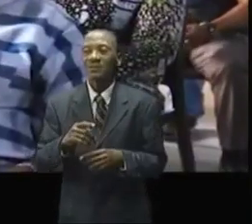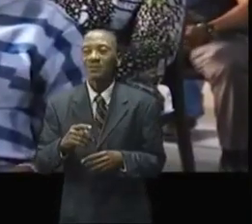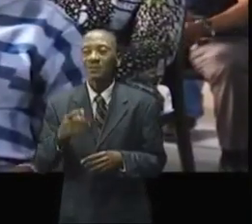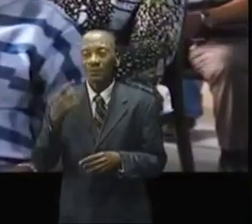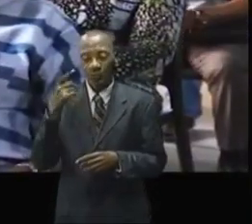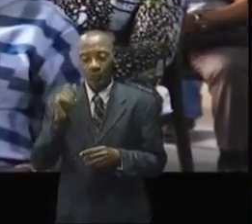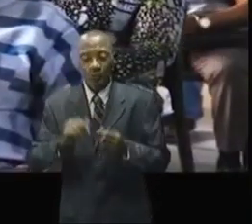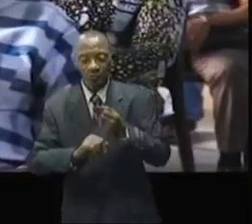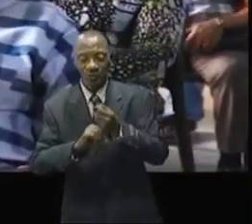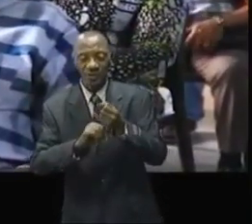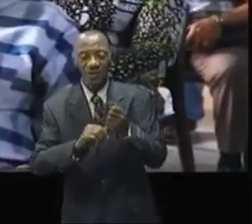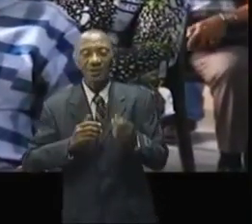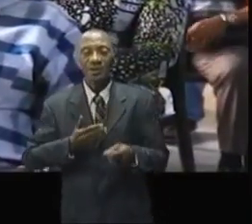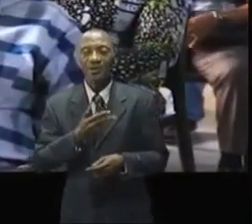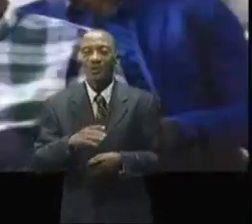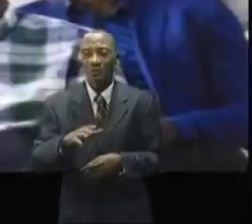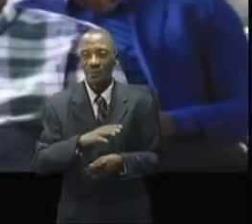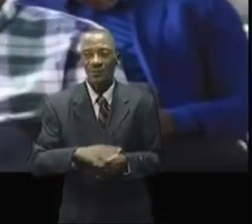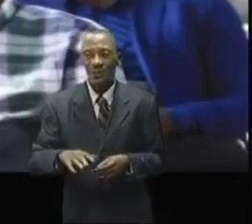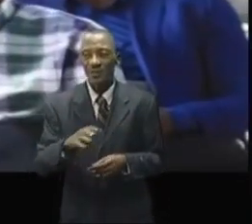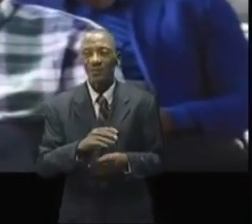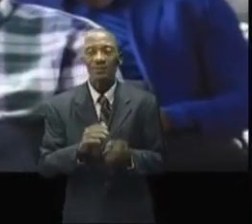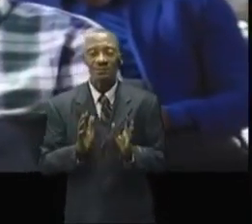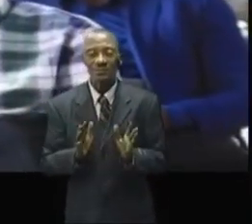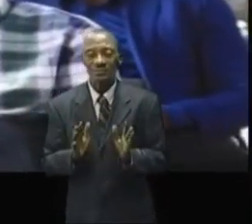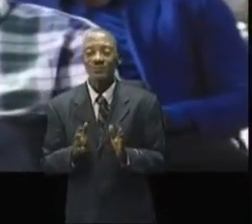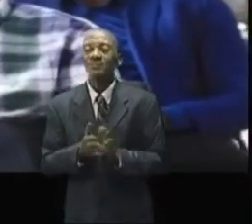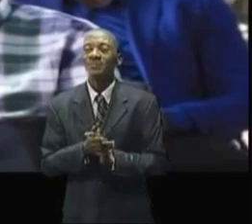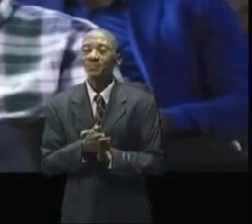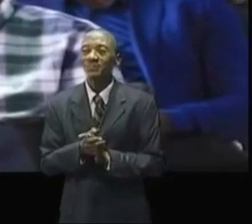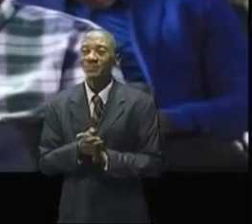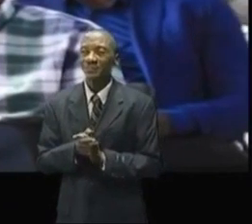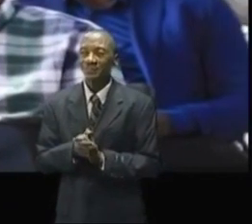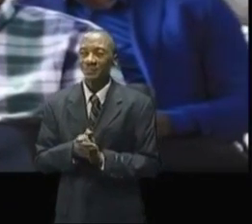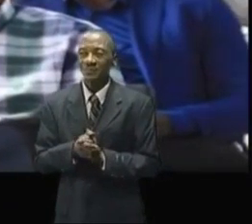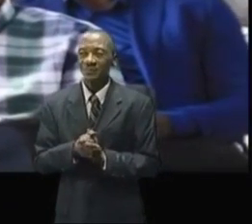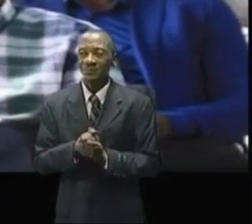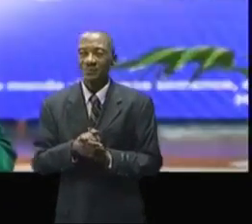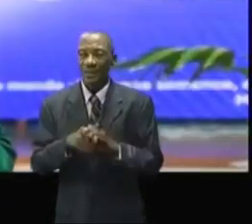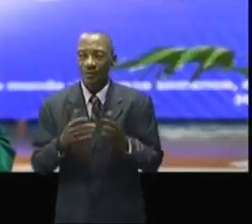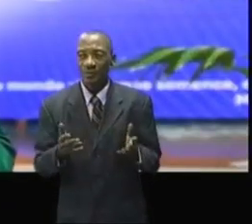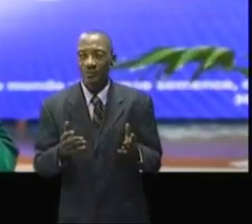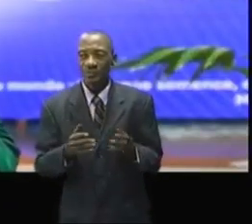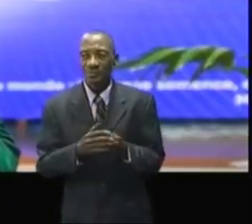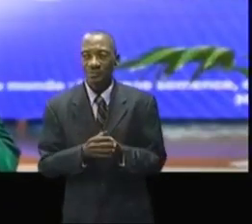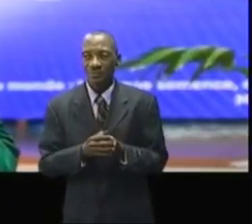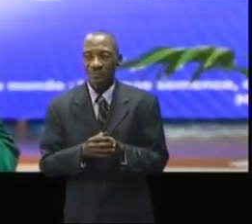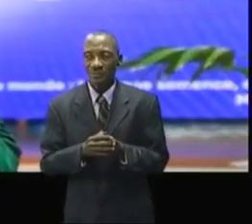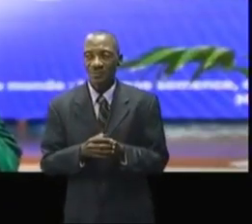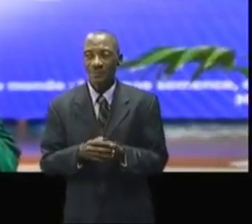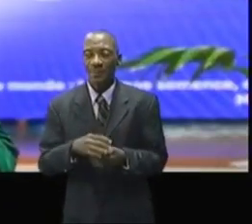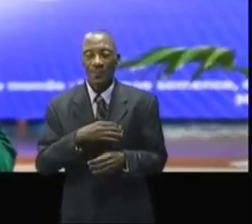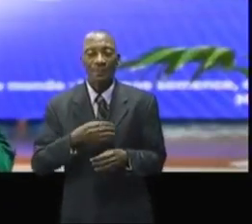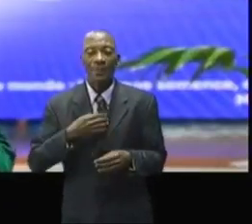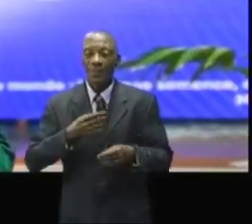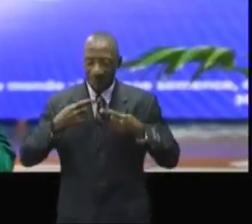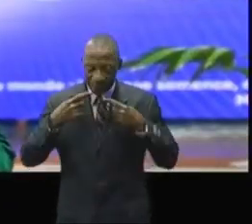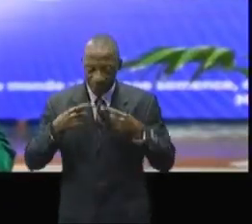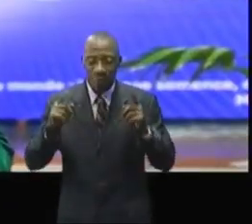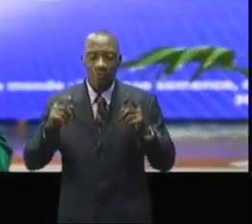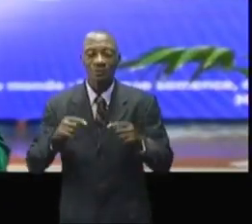Ce qui veut dire qu'il n'y a pas de connotation politique. Mais notre connotation